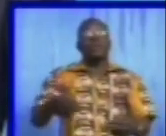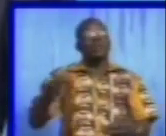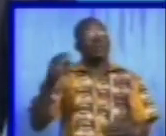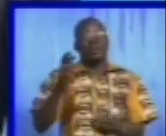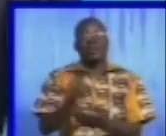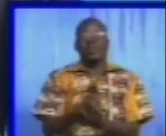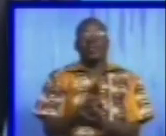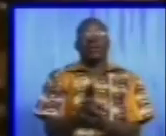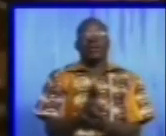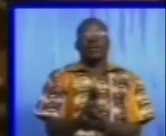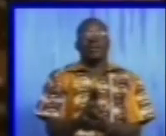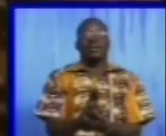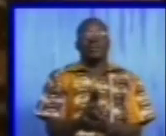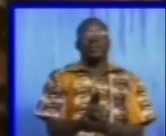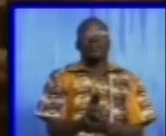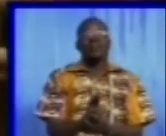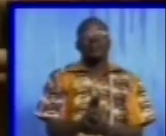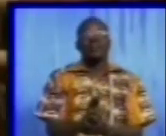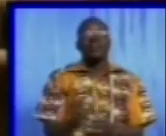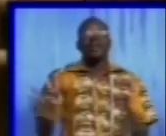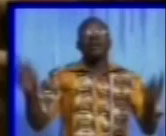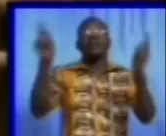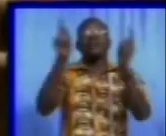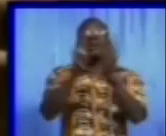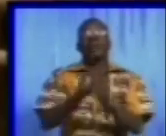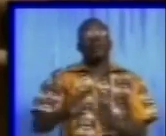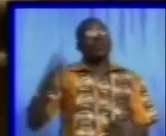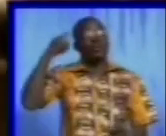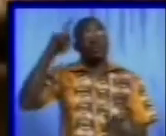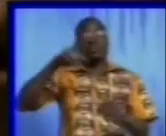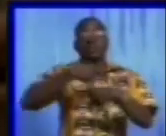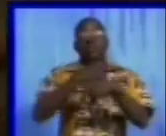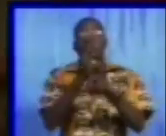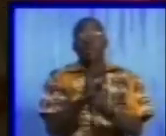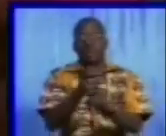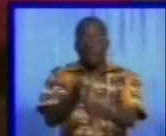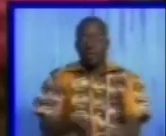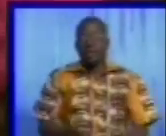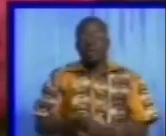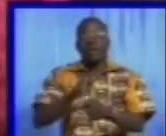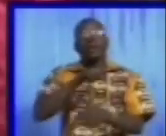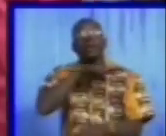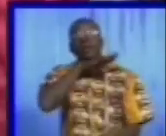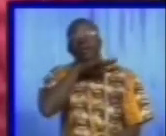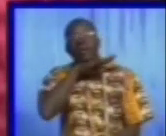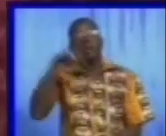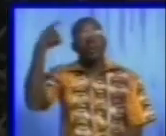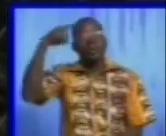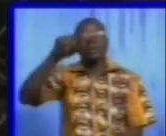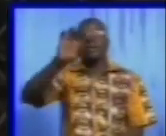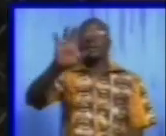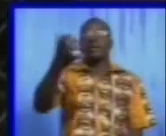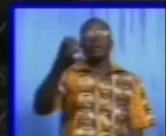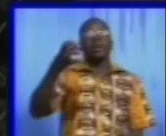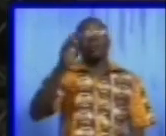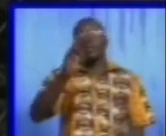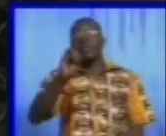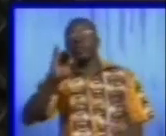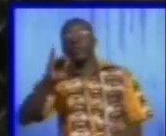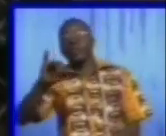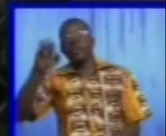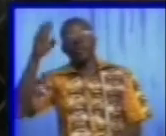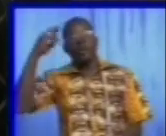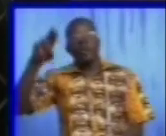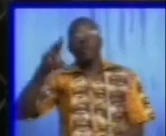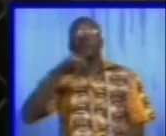Lompour. Rendez-vous majeur de la production avicole et porcine, cette cinquième édition de la foire du dindon et du